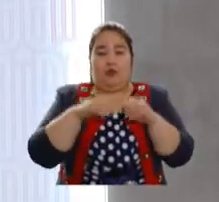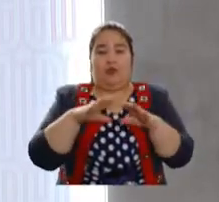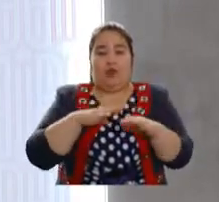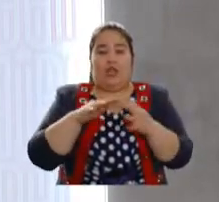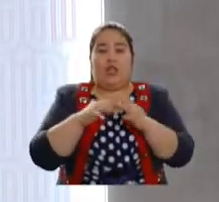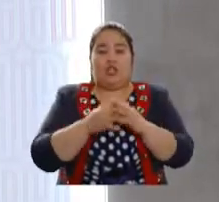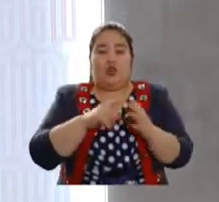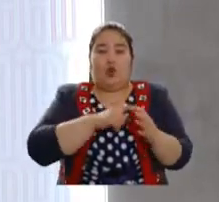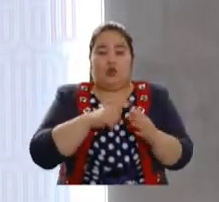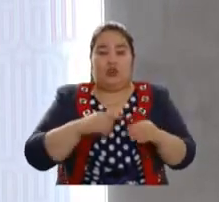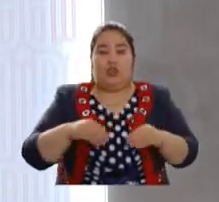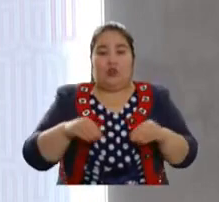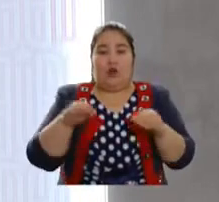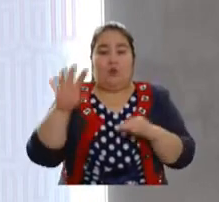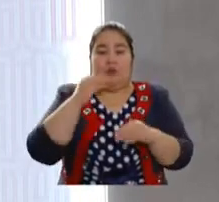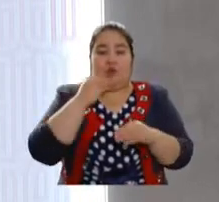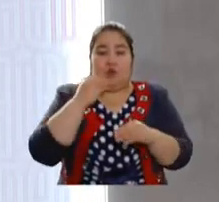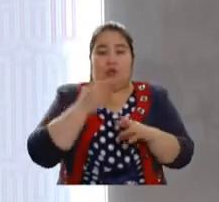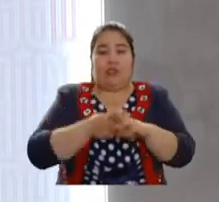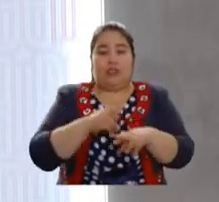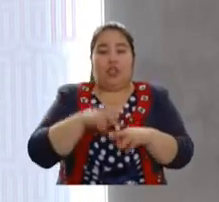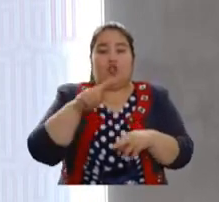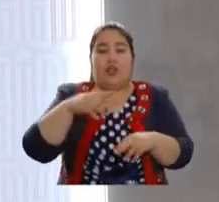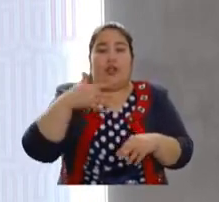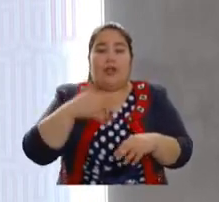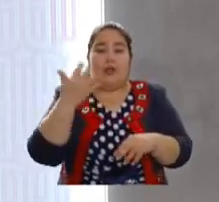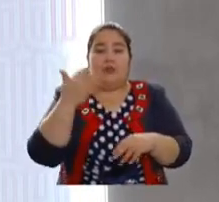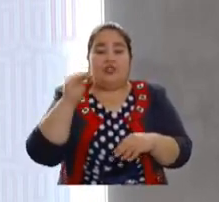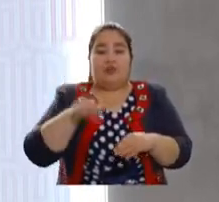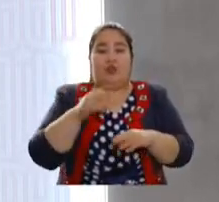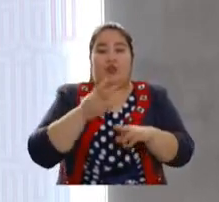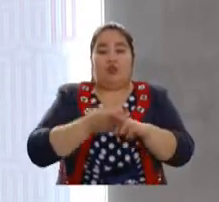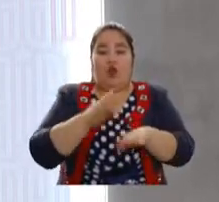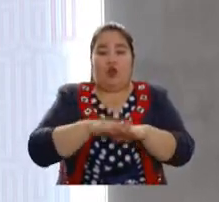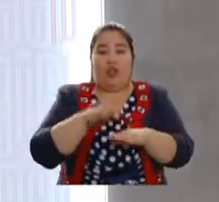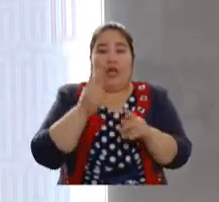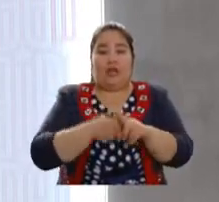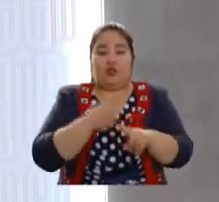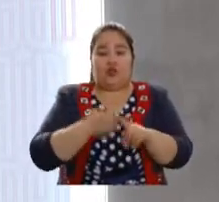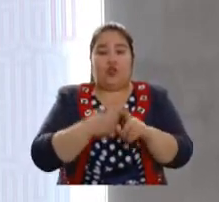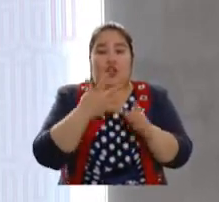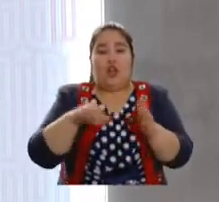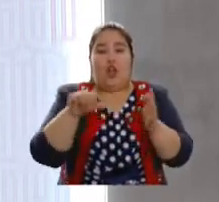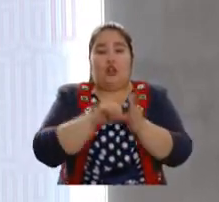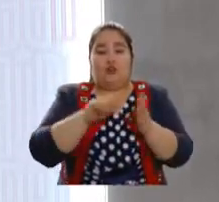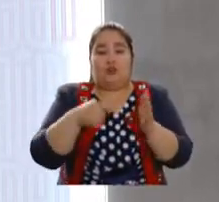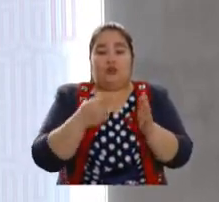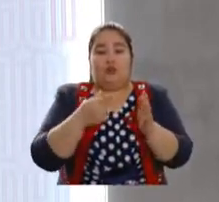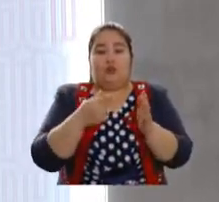Qishloq xo'jaligidagi mahsulotlar, shundan 55,000 tonna kartoshka,